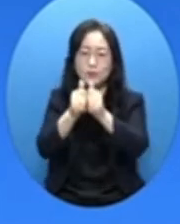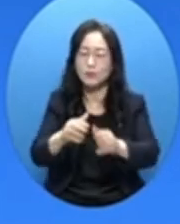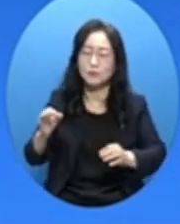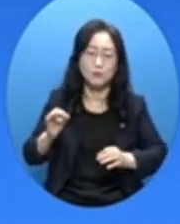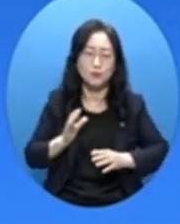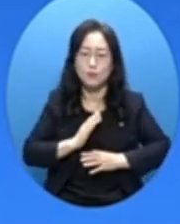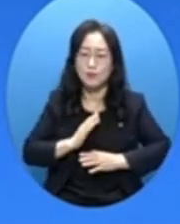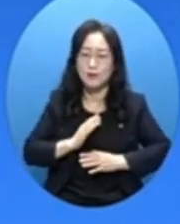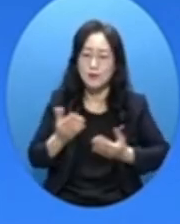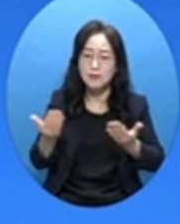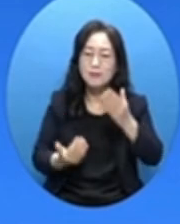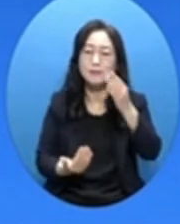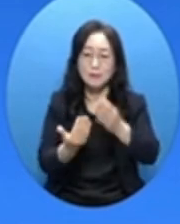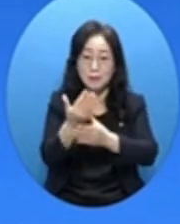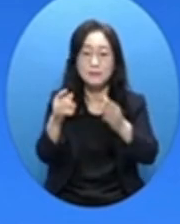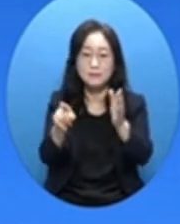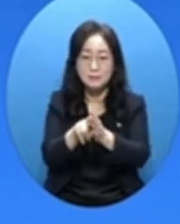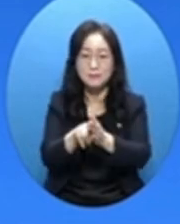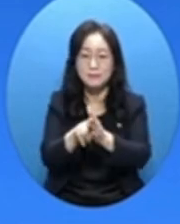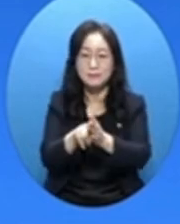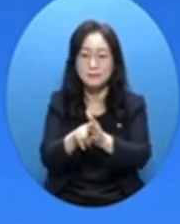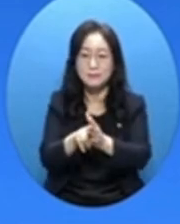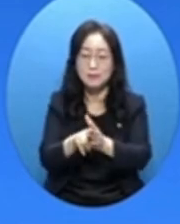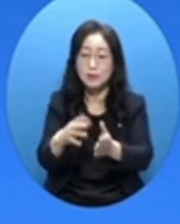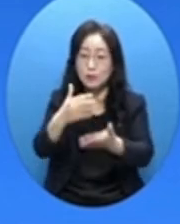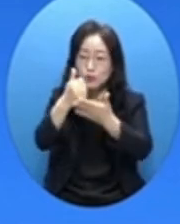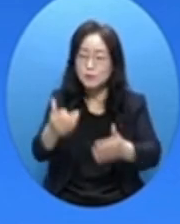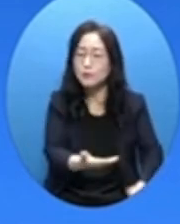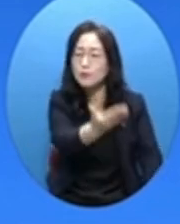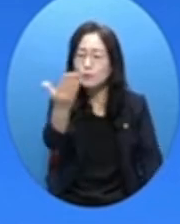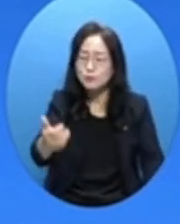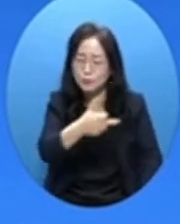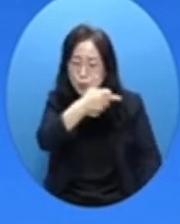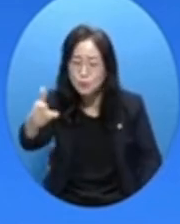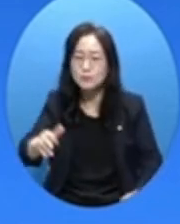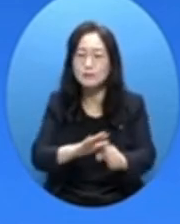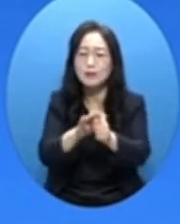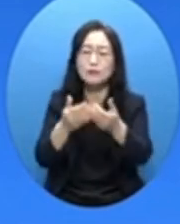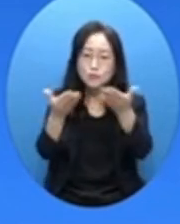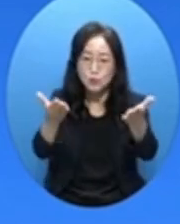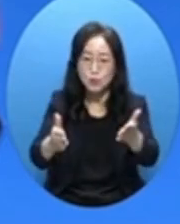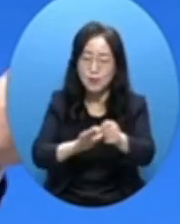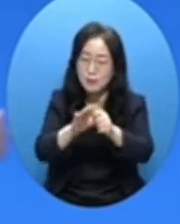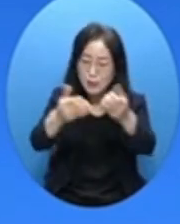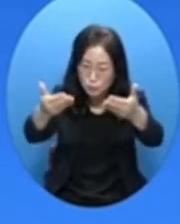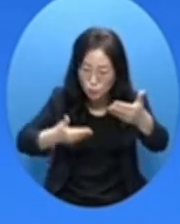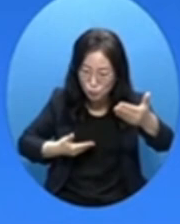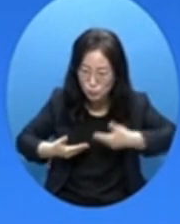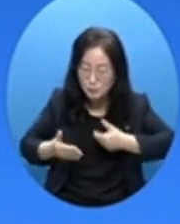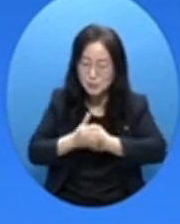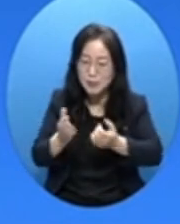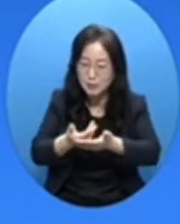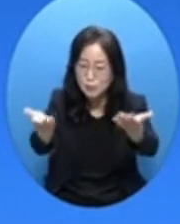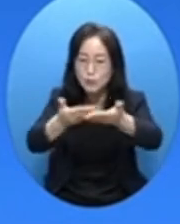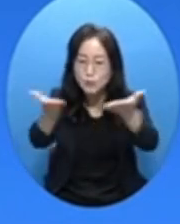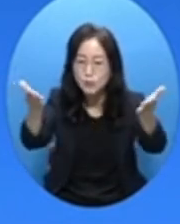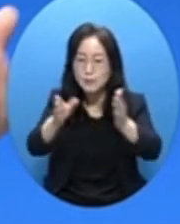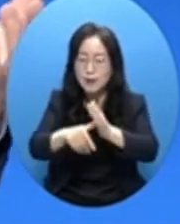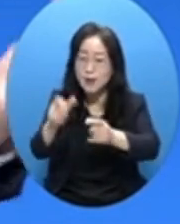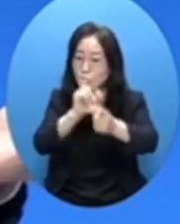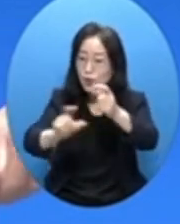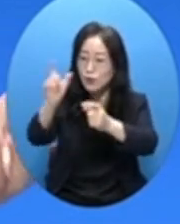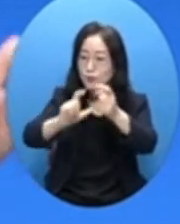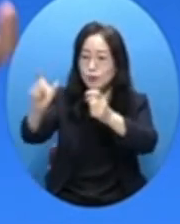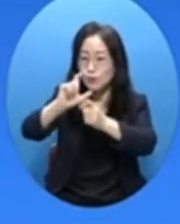일을 이루게 만들어 주실 것입니다. 우리 주님이 여러분을 너무나 사랑하십니다. 그 받은 사랑을 우리가 나눠야 됩니다. 사랑을 나눌 때 사랑을 나눌수록